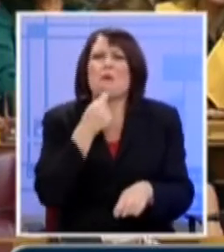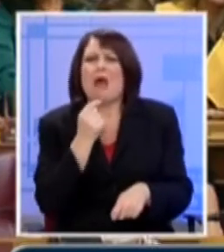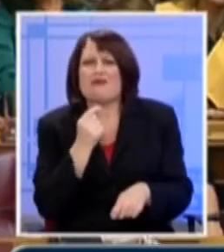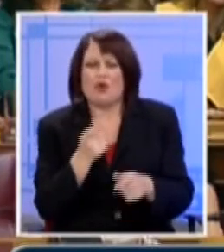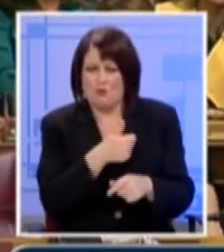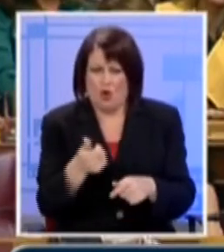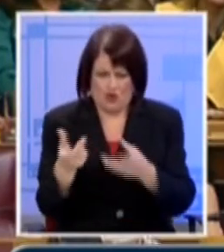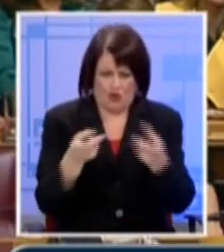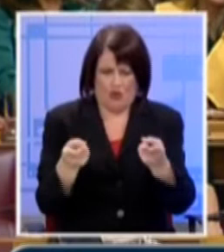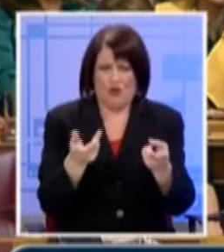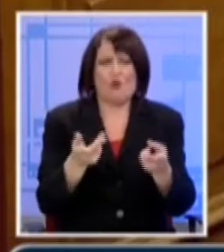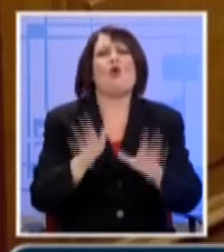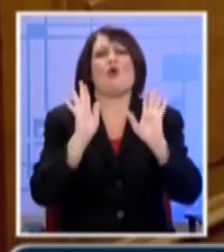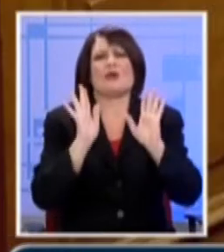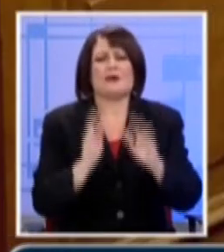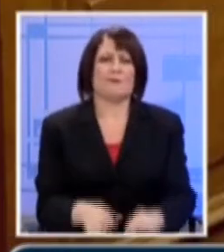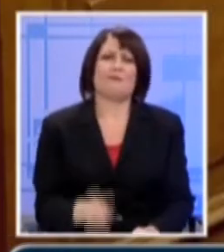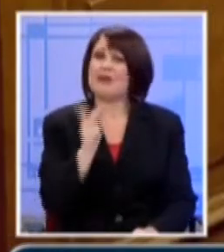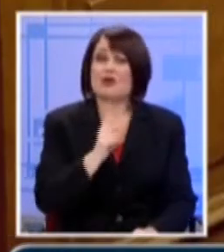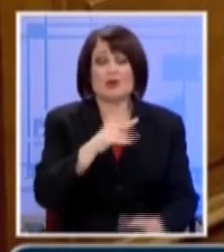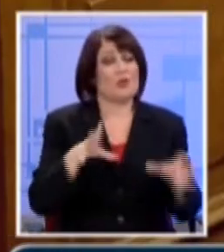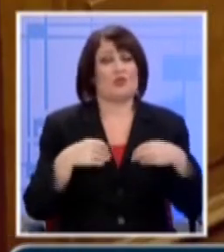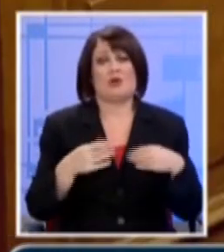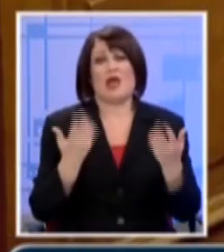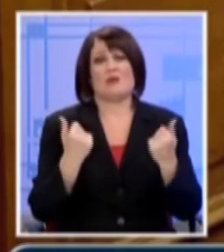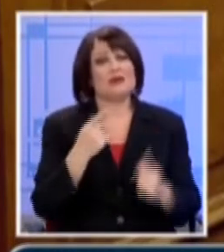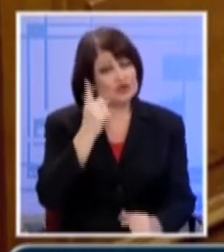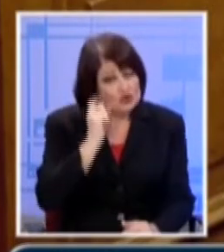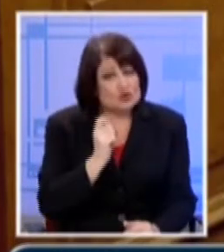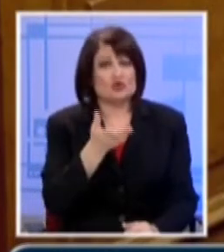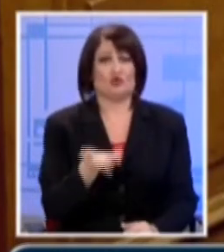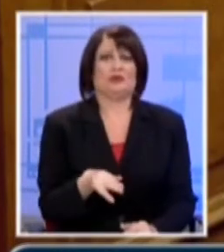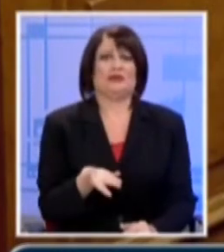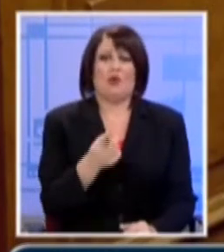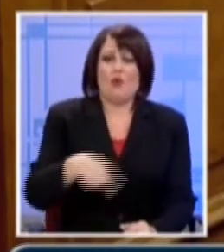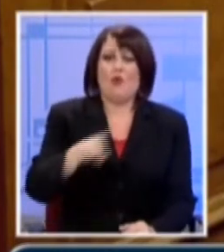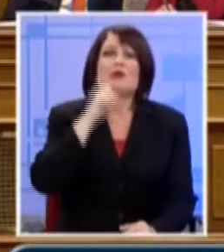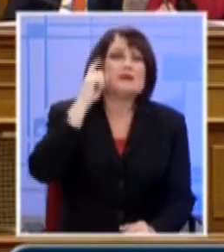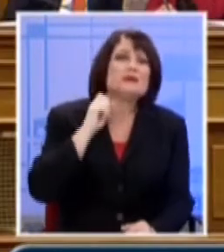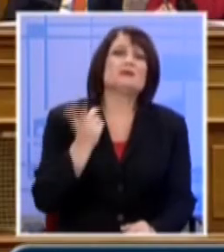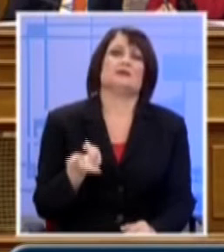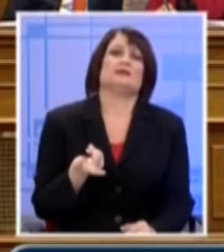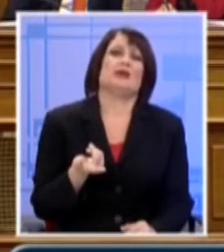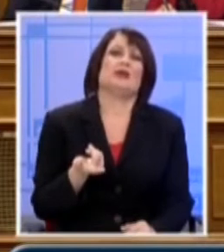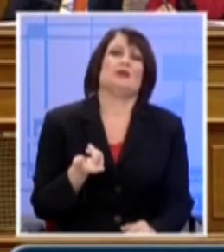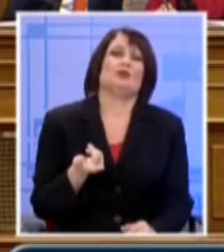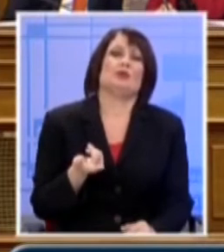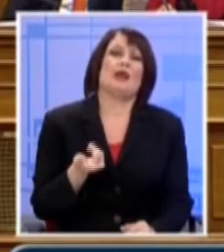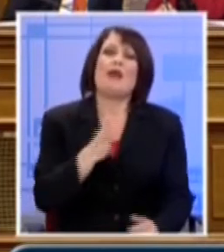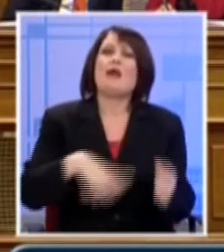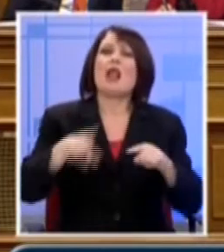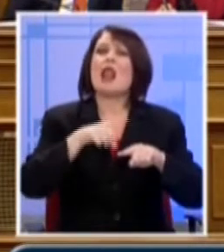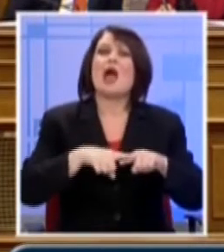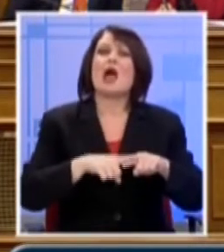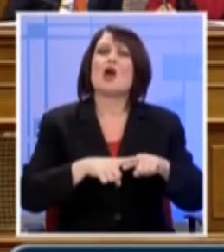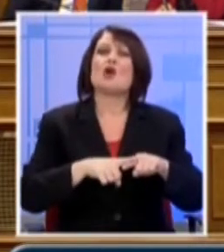μας κοινωνία τις απορρίπτει. Δεν τις δέχεται. Το γνωρίζετε. Το γνωρίζουμε όλοι. Μεγάλο μέρος του ελληνικού